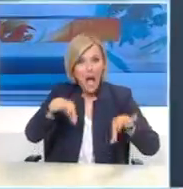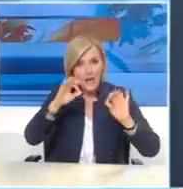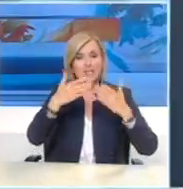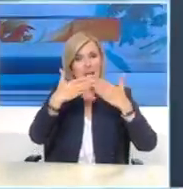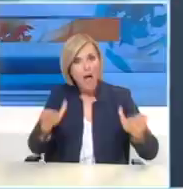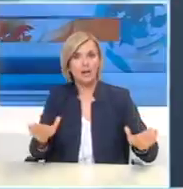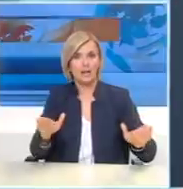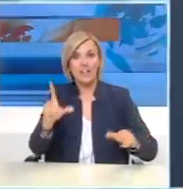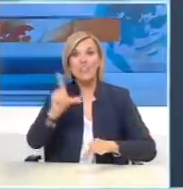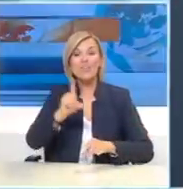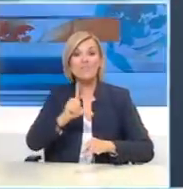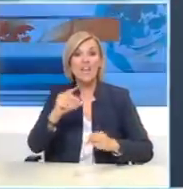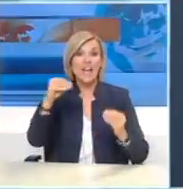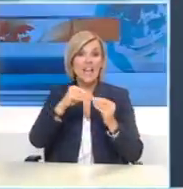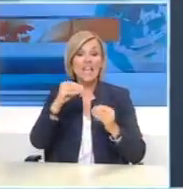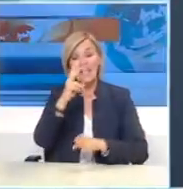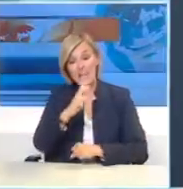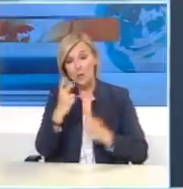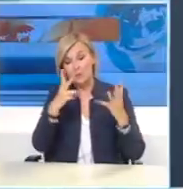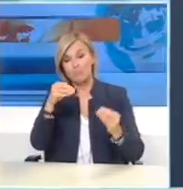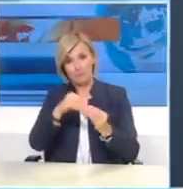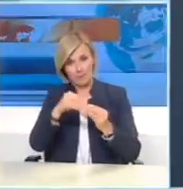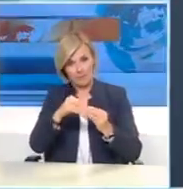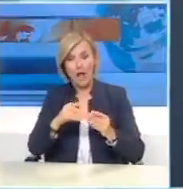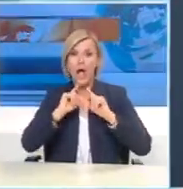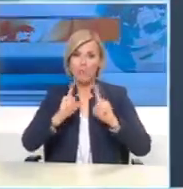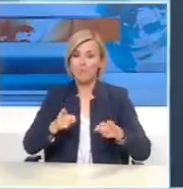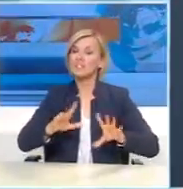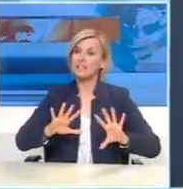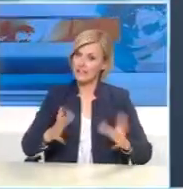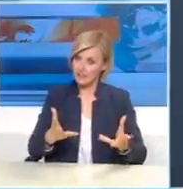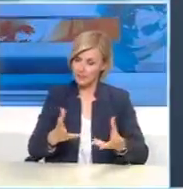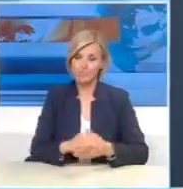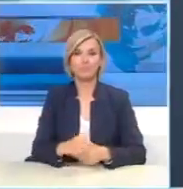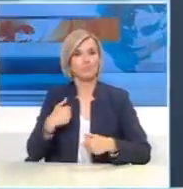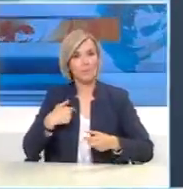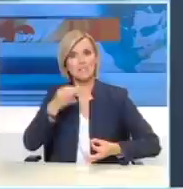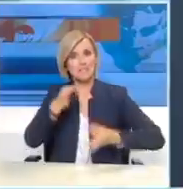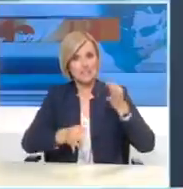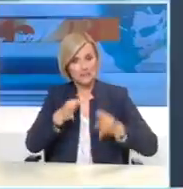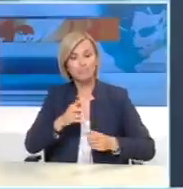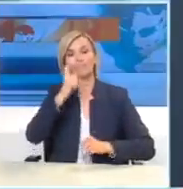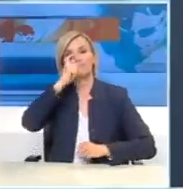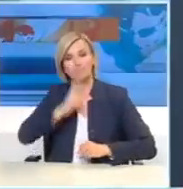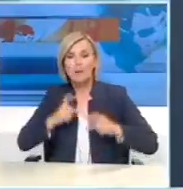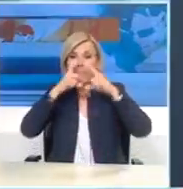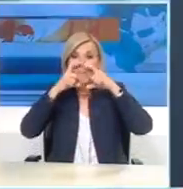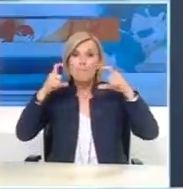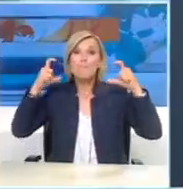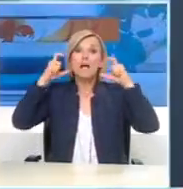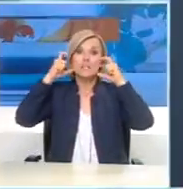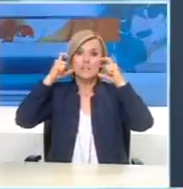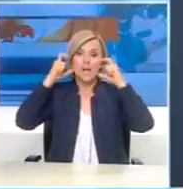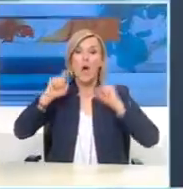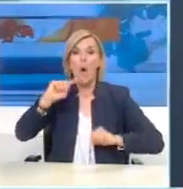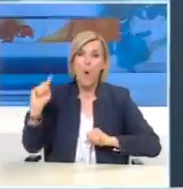Δευτέρα 27 Απριλίου, αποφασίστηκαν τα εξής. Έγινε σύσταση για χρήση μάσκας όχι μόνο στην έδρα αλλά